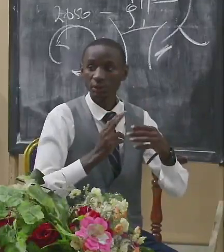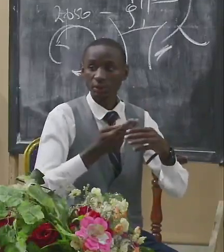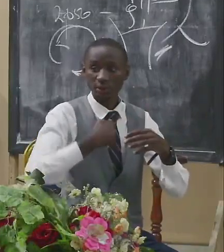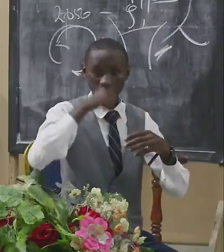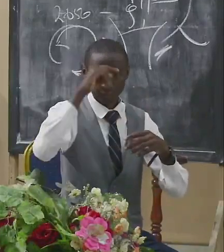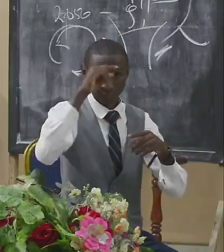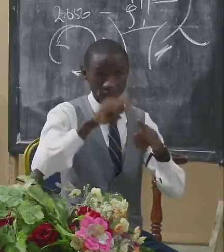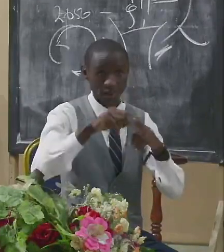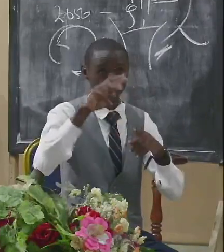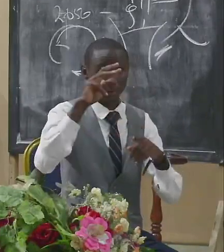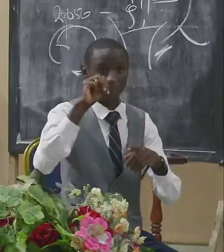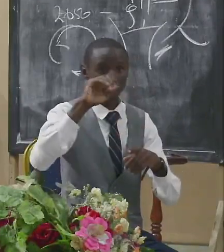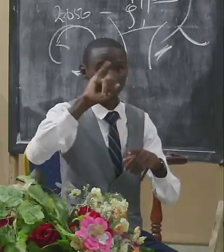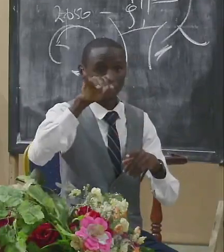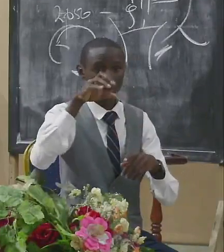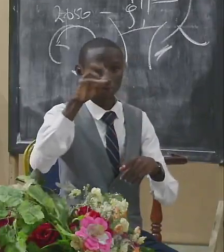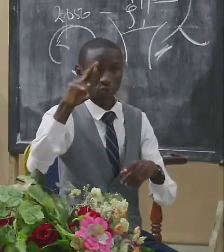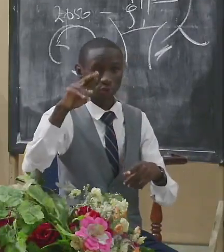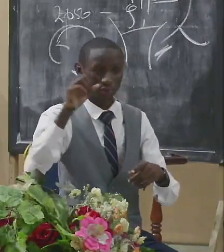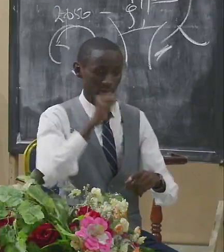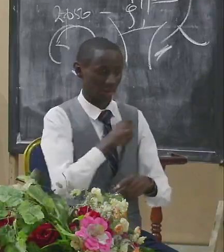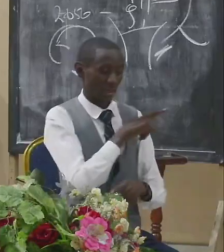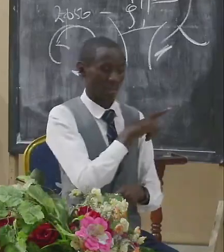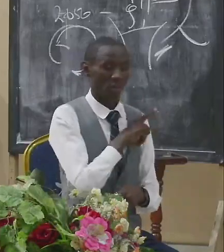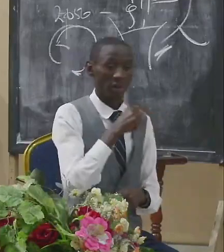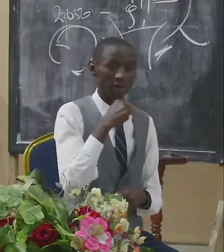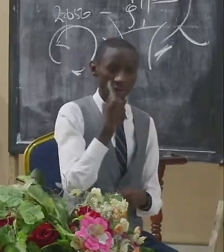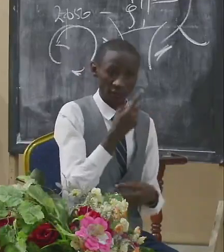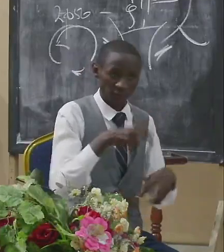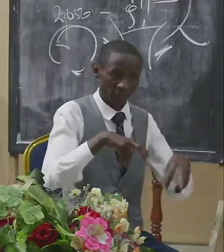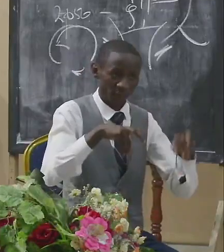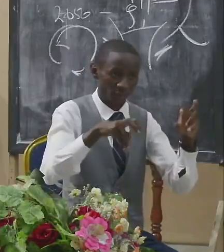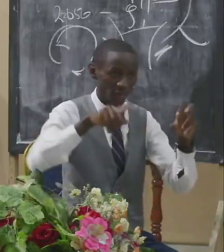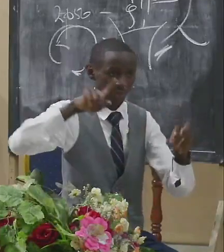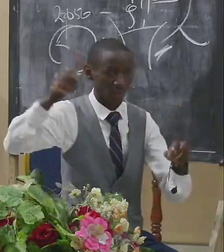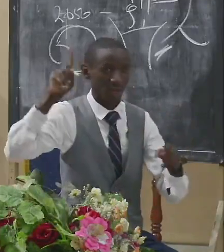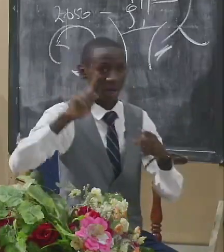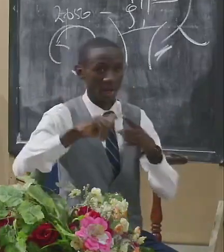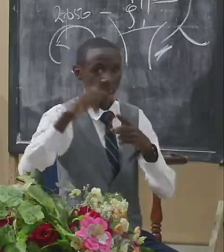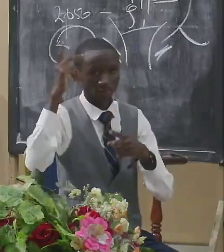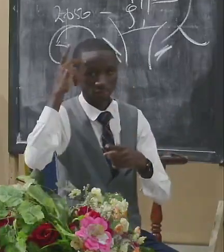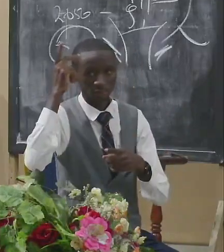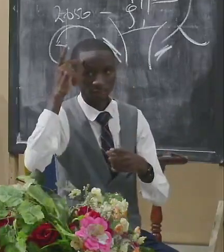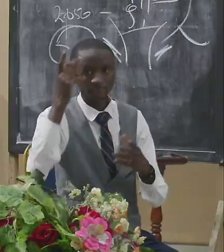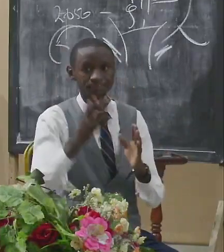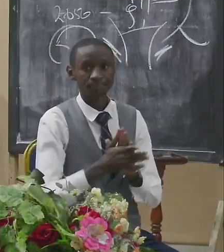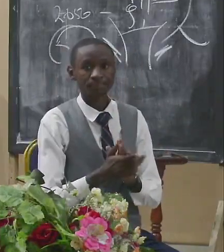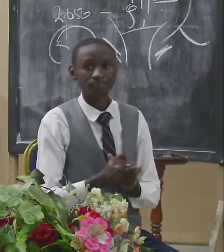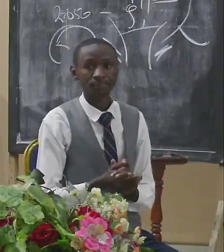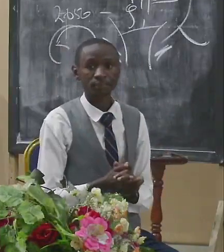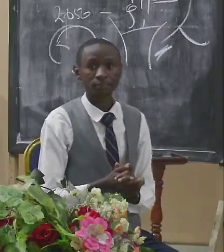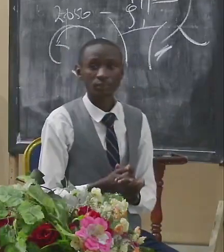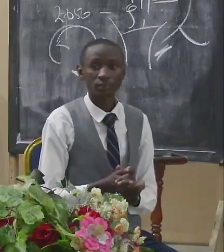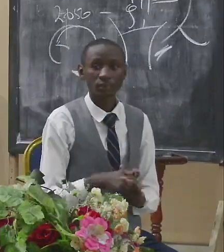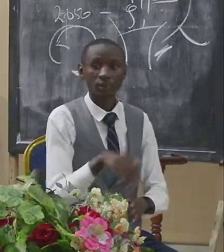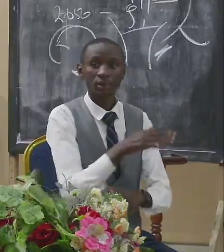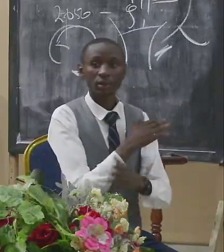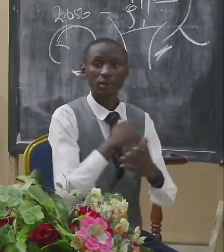voyage Samuel, de notre frère major Samuel. Ikunenda huko ngambo ya Kinshasa. Il va à Kinshasa. Na